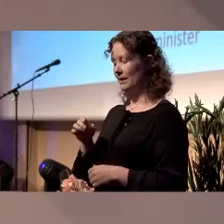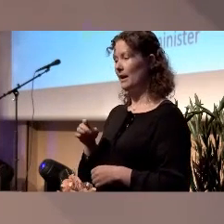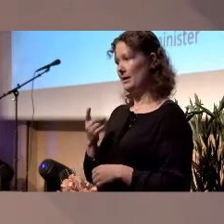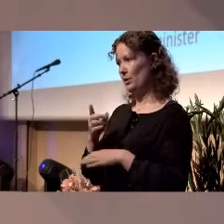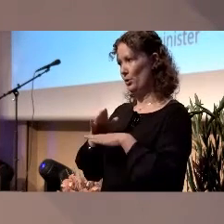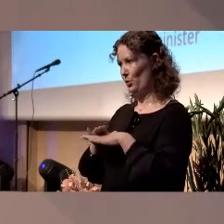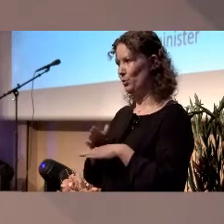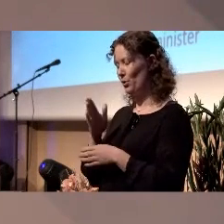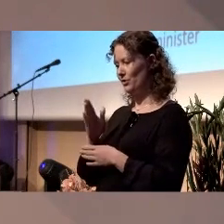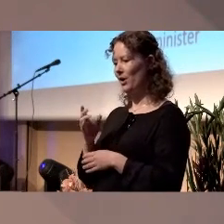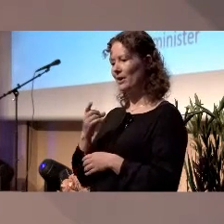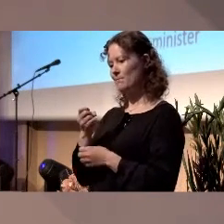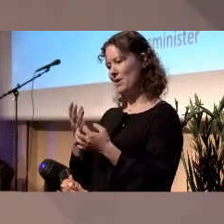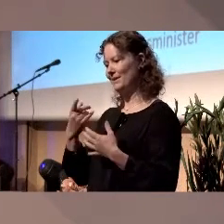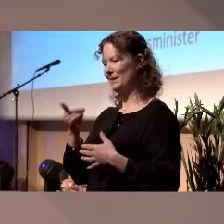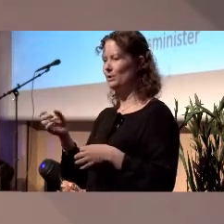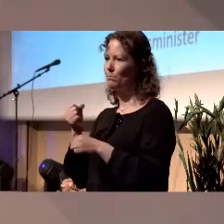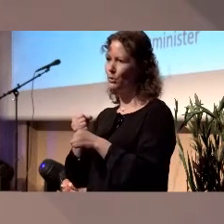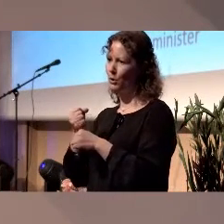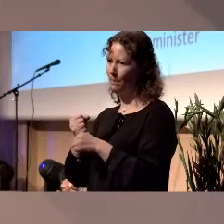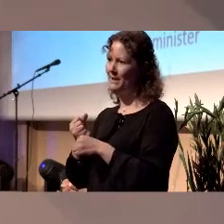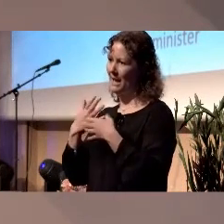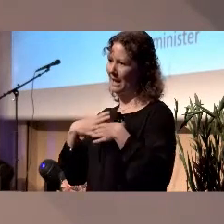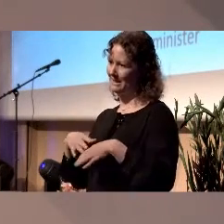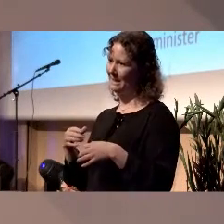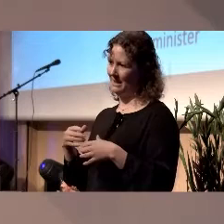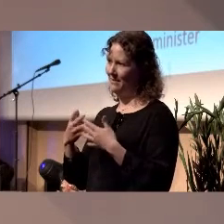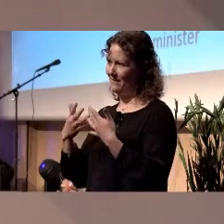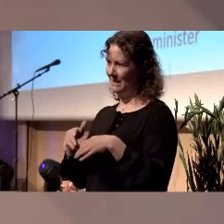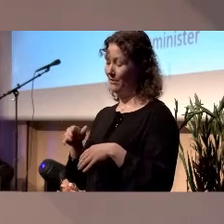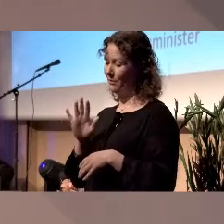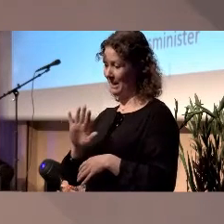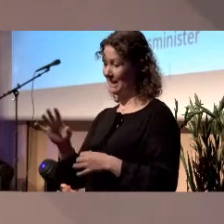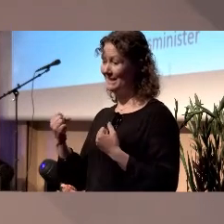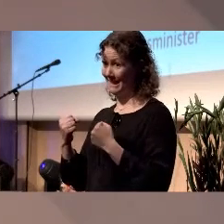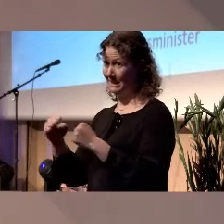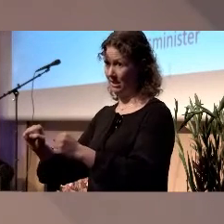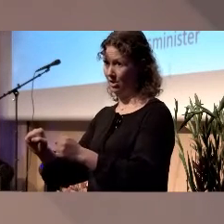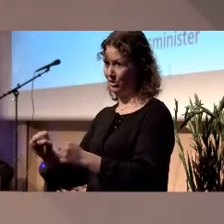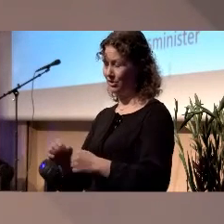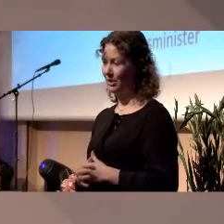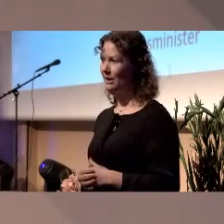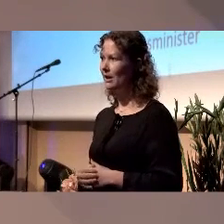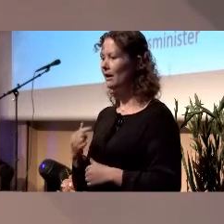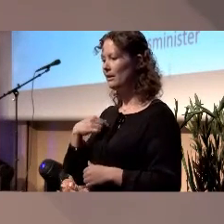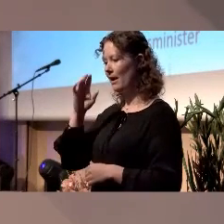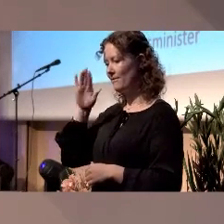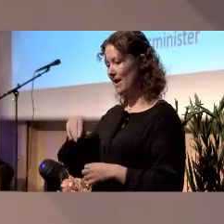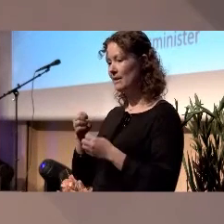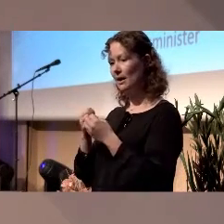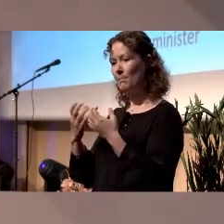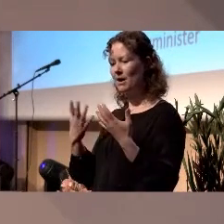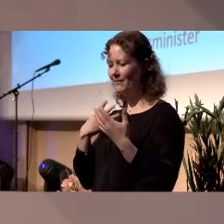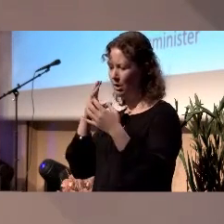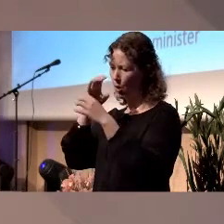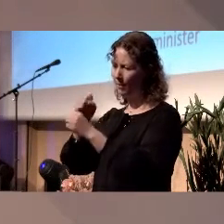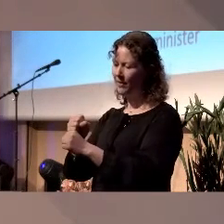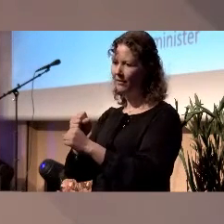mange av de som jobber innenfor helsesektoren for den innsatsen de gjør. Jeg vet at det mange som opptatt av